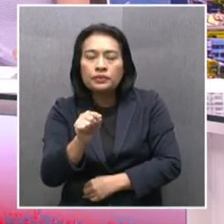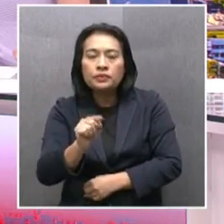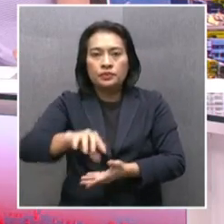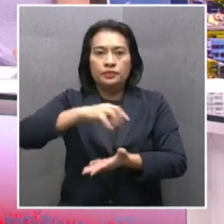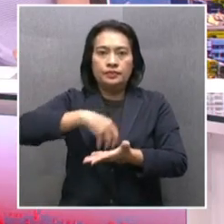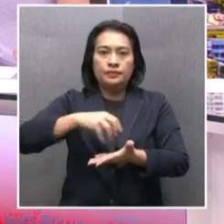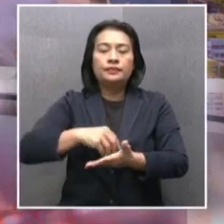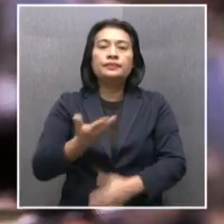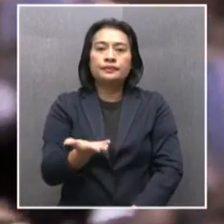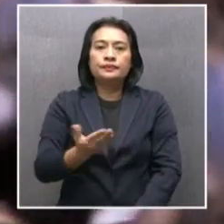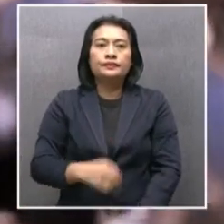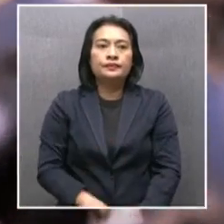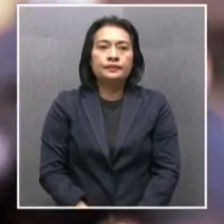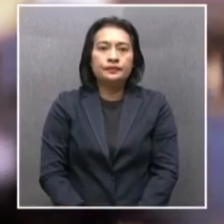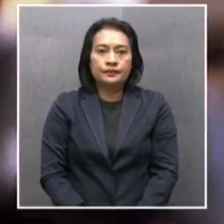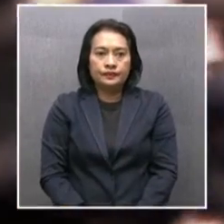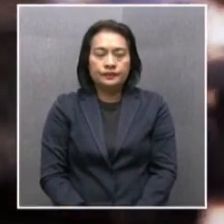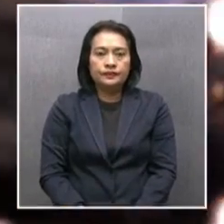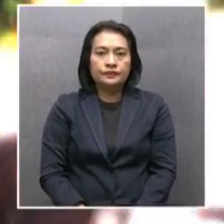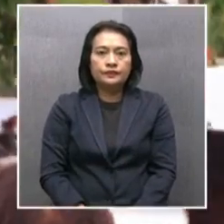านครับ